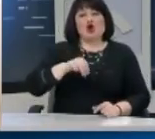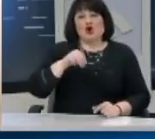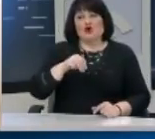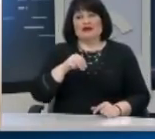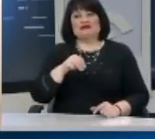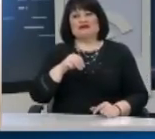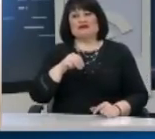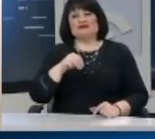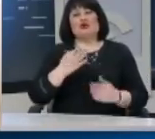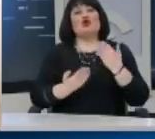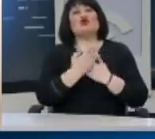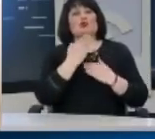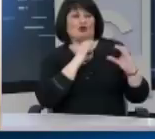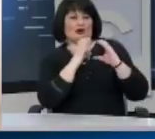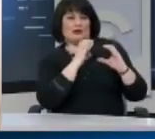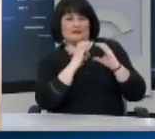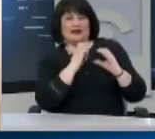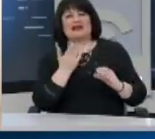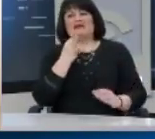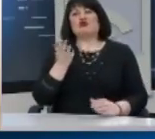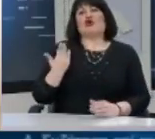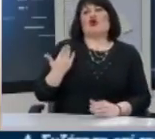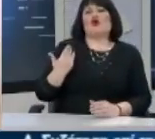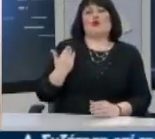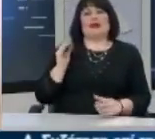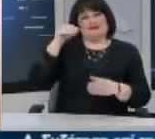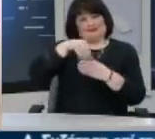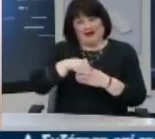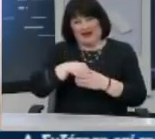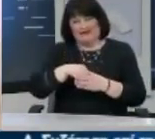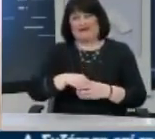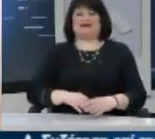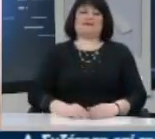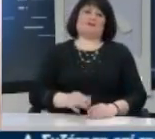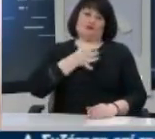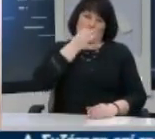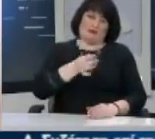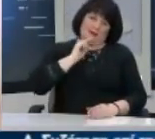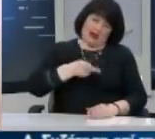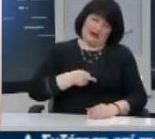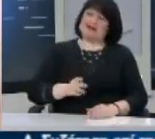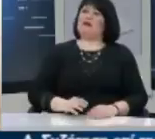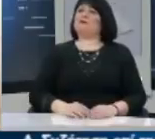επικοινωνία όλη την ημέρα ι αυτό προηγούμενα έκανα αυτή την παρέ βαση σε κάτι που ειπώθηκε